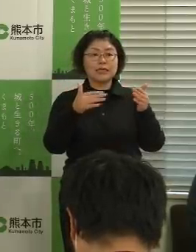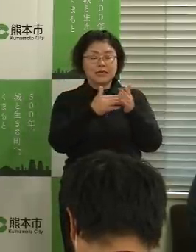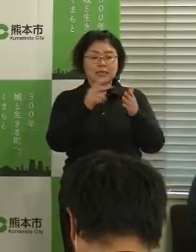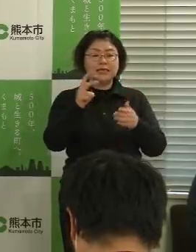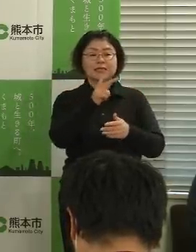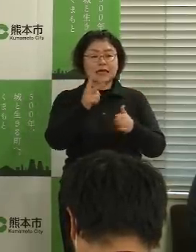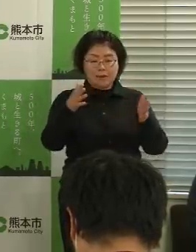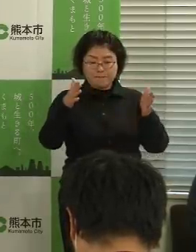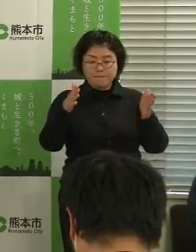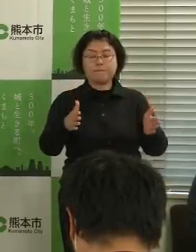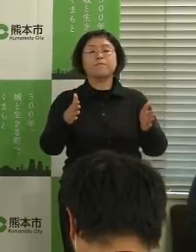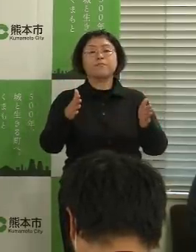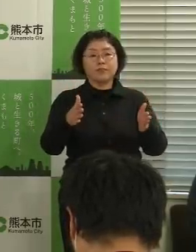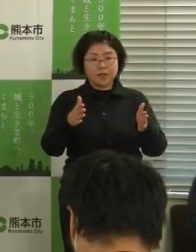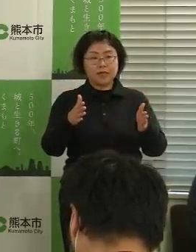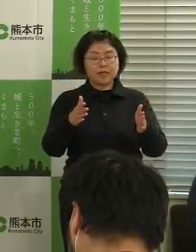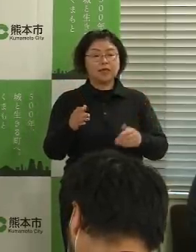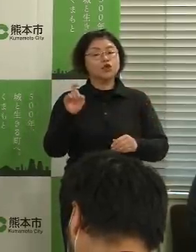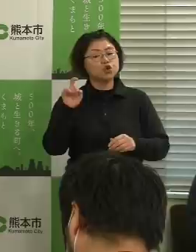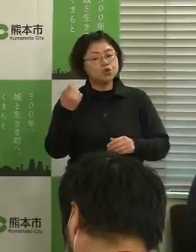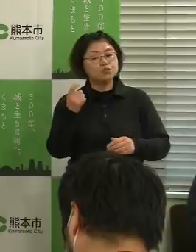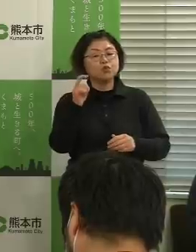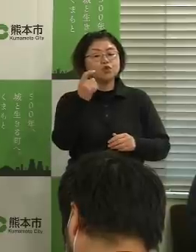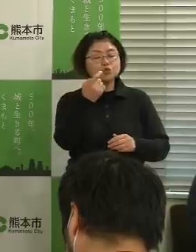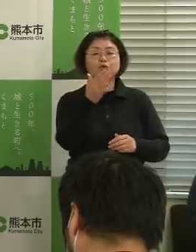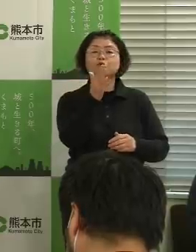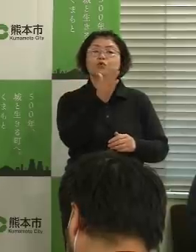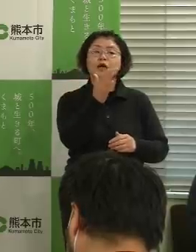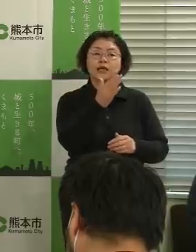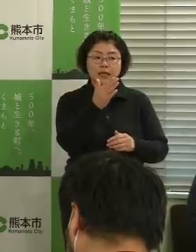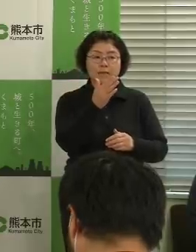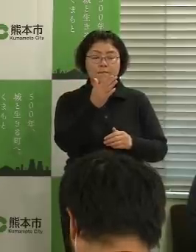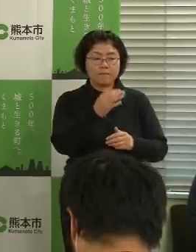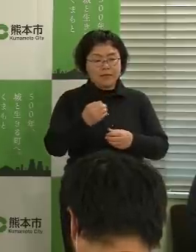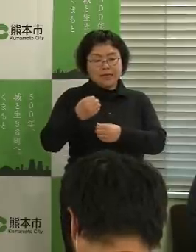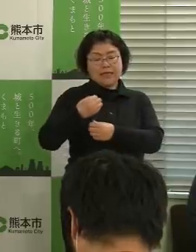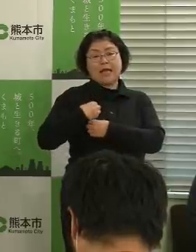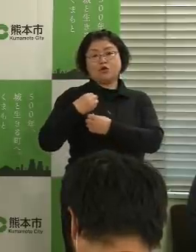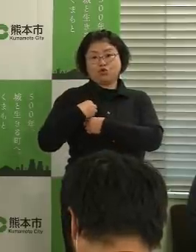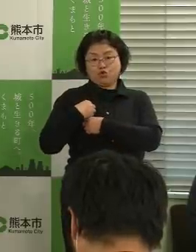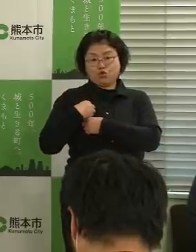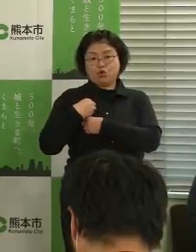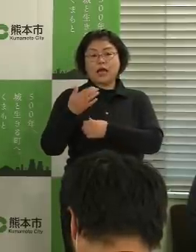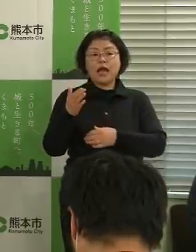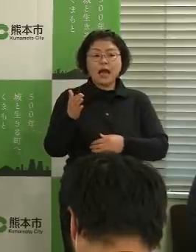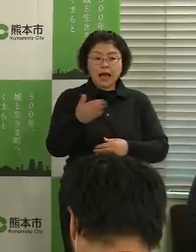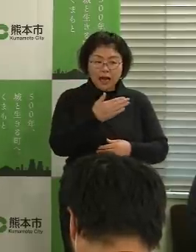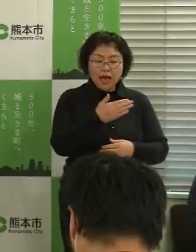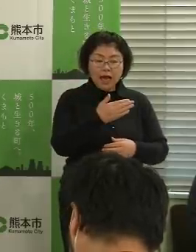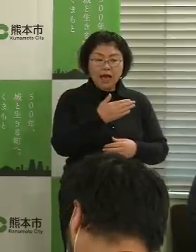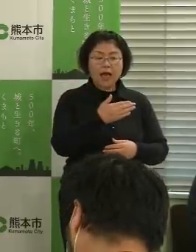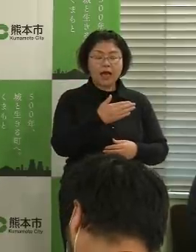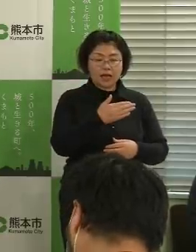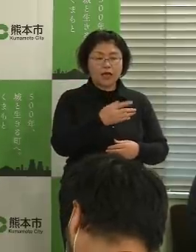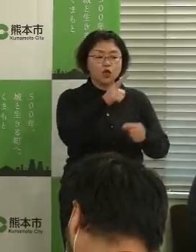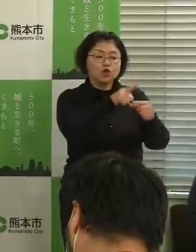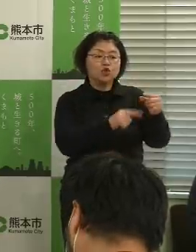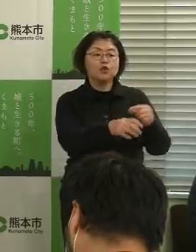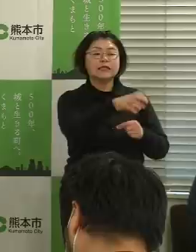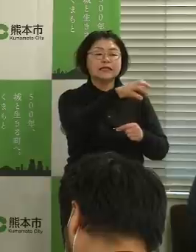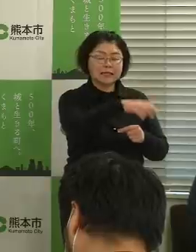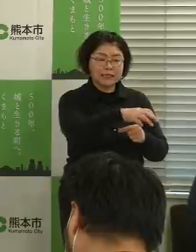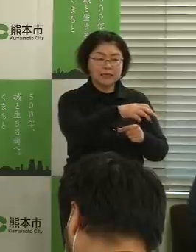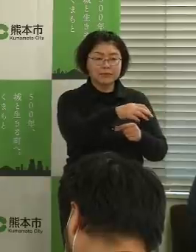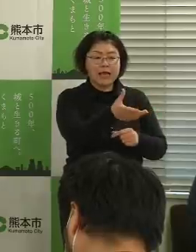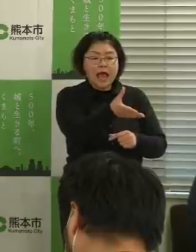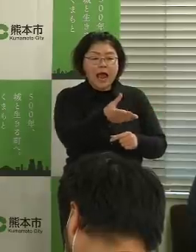時間におおむね10分間隔で県群から中心部に向けて貸し切りバ